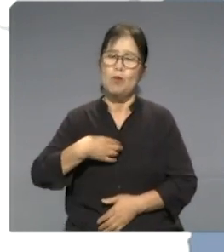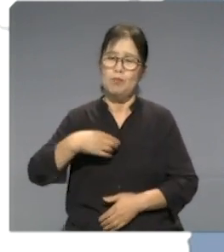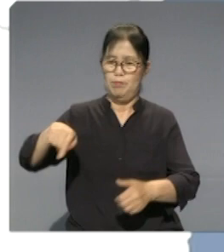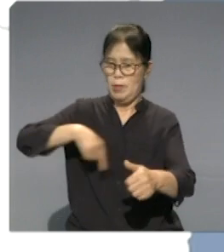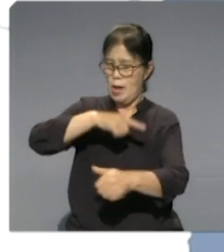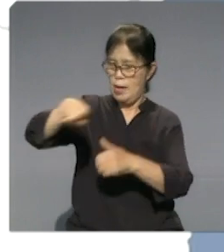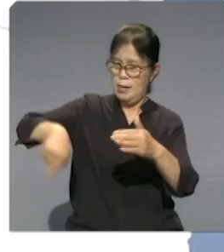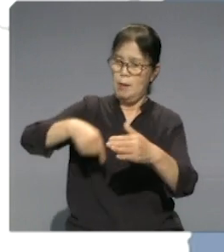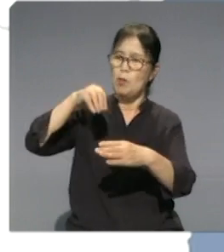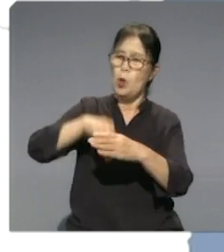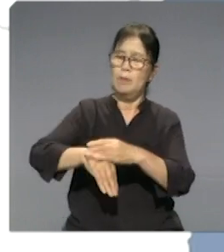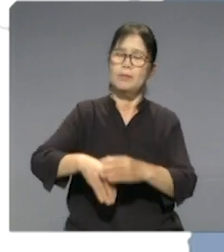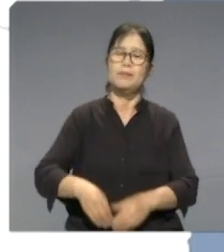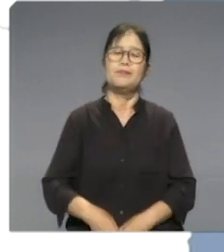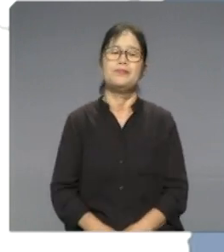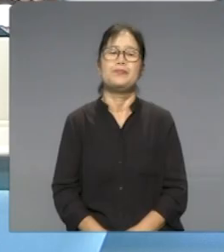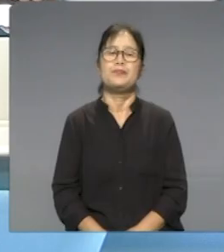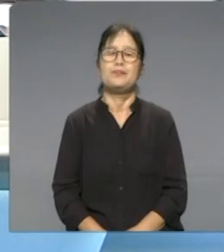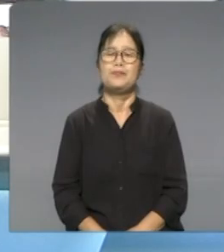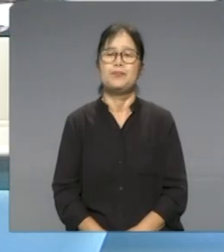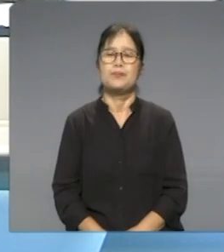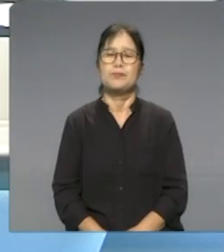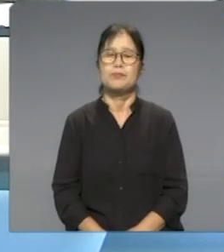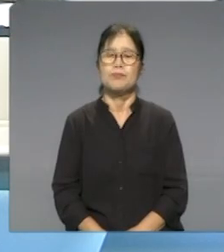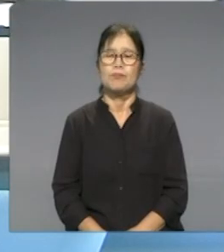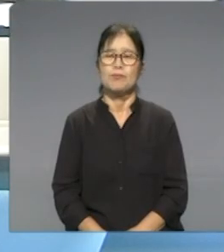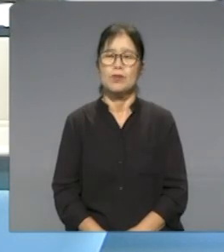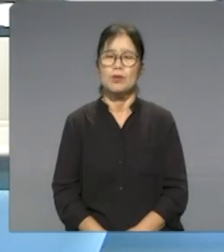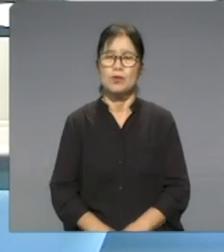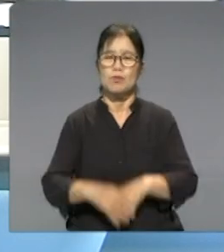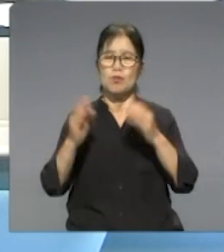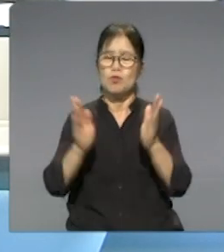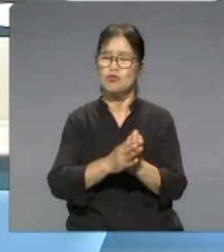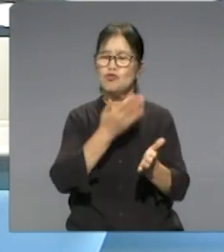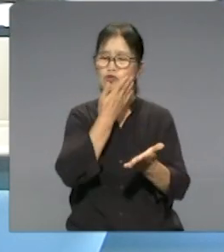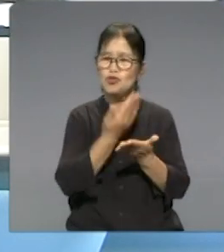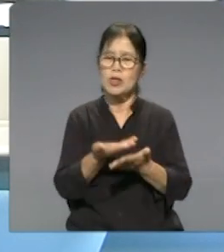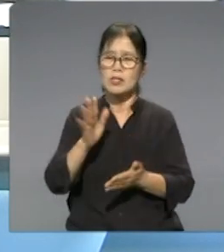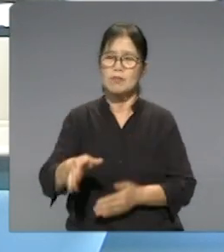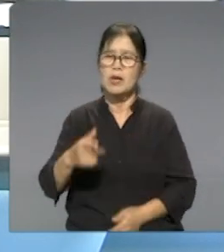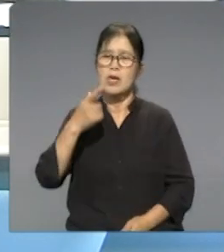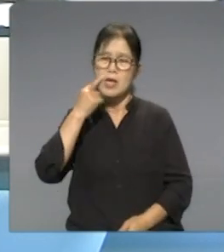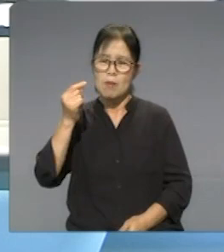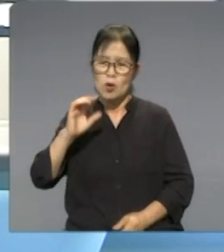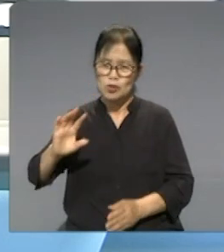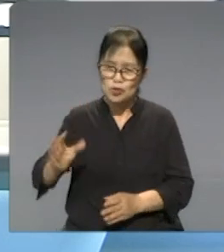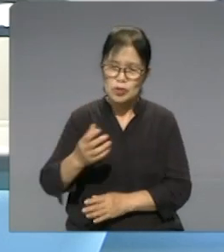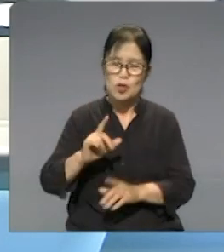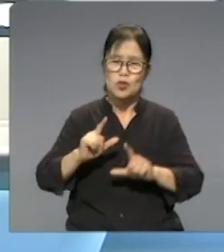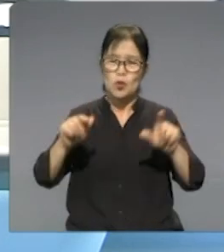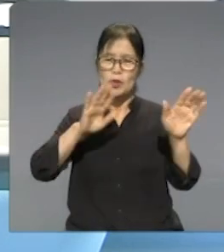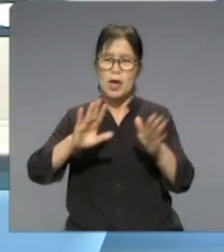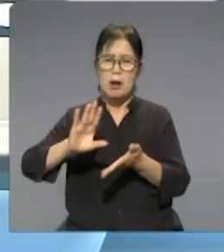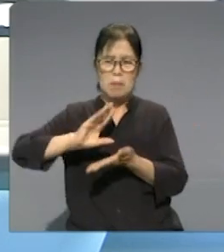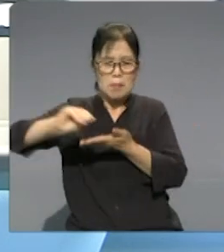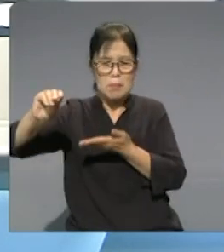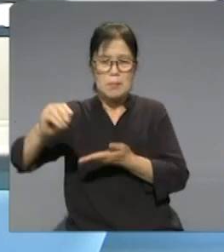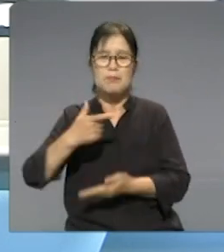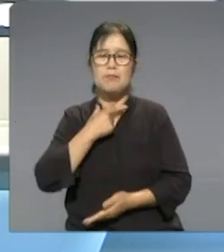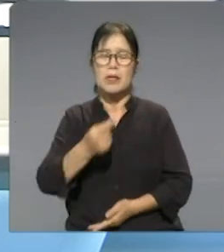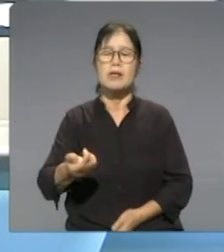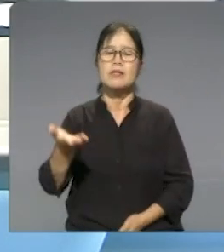안에 들수 있습니다. 예, 인명은 모두 중요하지만은 기왕이면 이제 일본을 스치듯 동해안을 빠져나가길